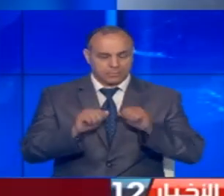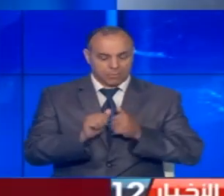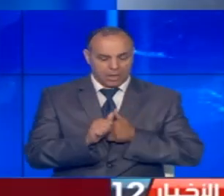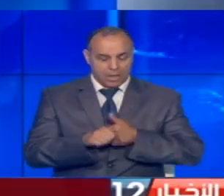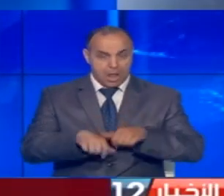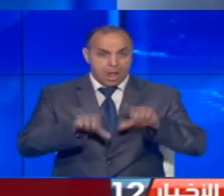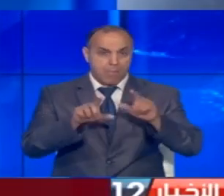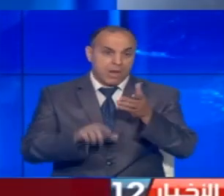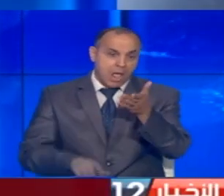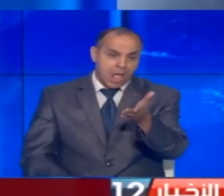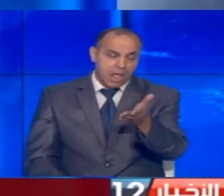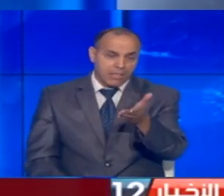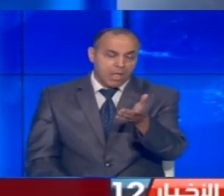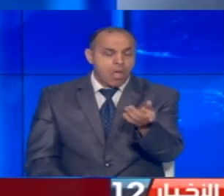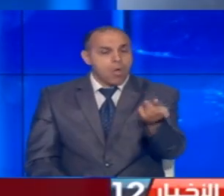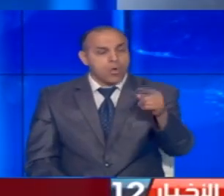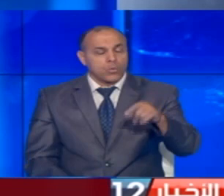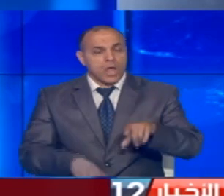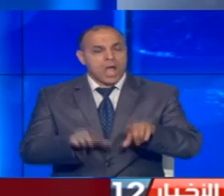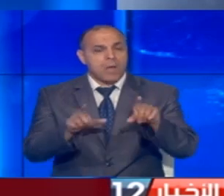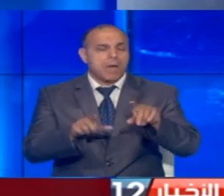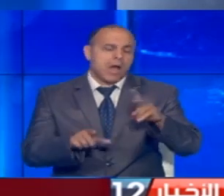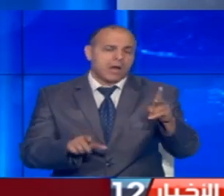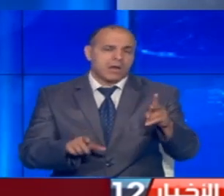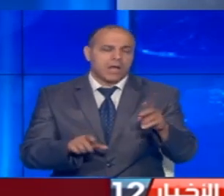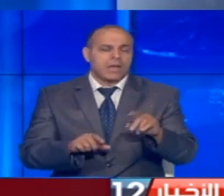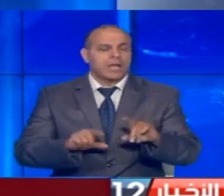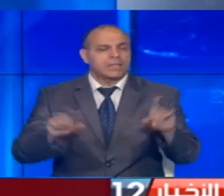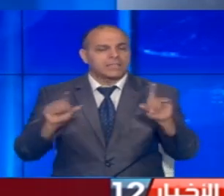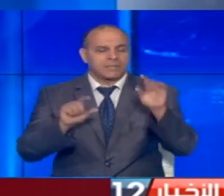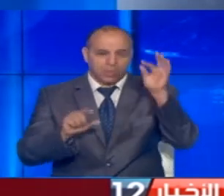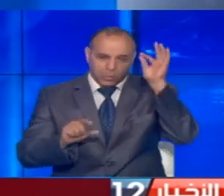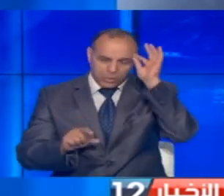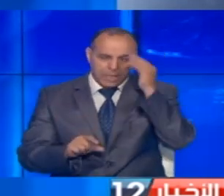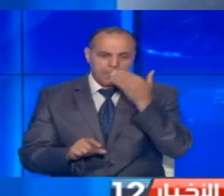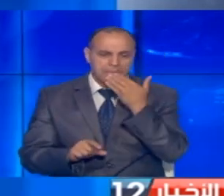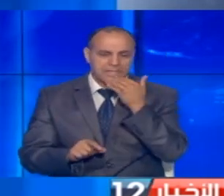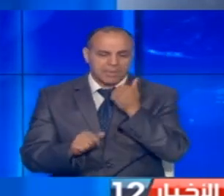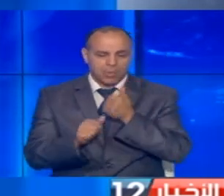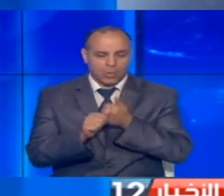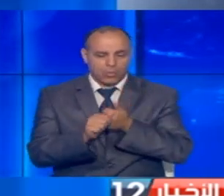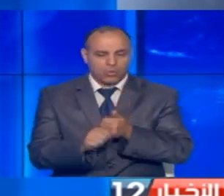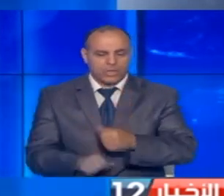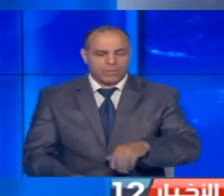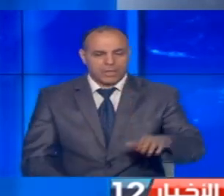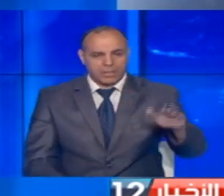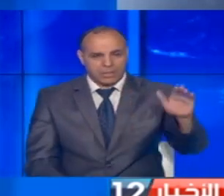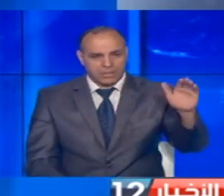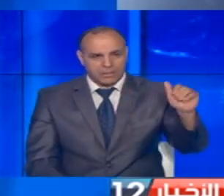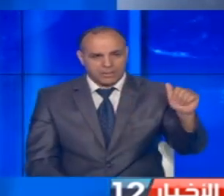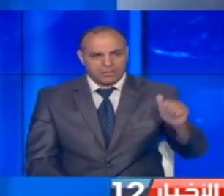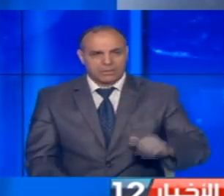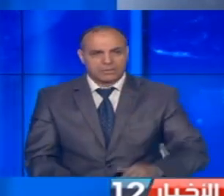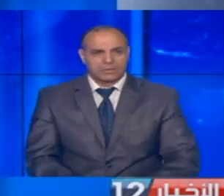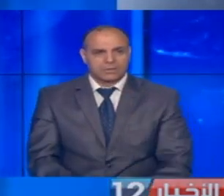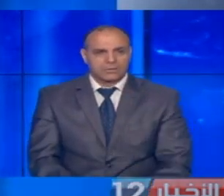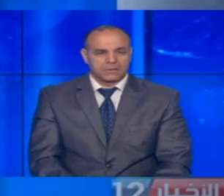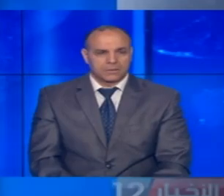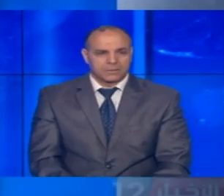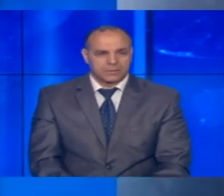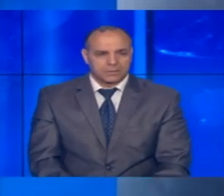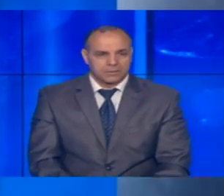ونشير إلى أنه بإمكانكم متابعة هذه النشرة وغيرها من الأخبار على بوابة التلفزة التونسية. شكرا لكم على المتابعة وإلى اللقاء.